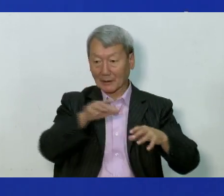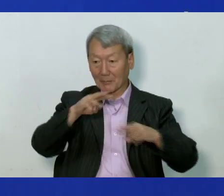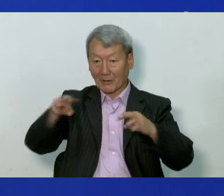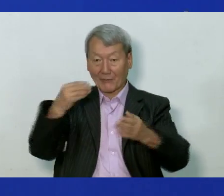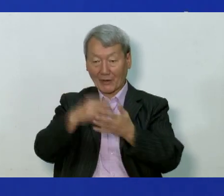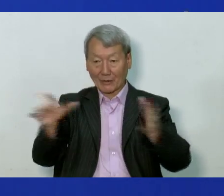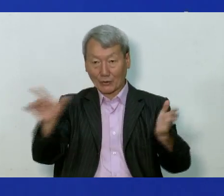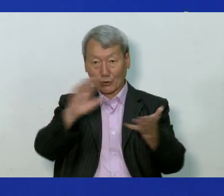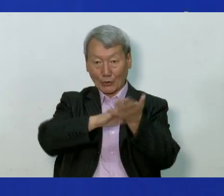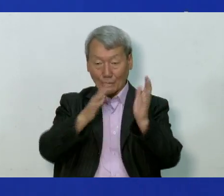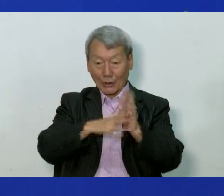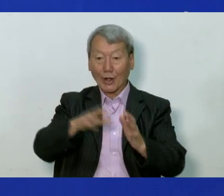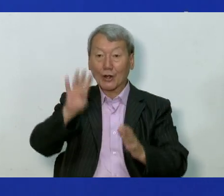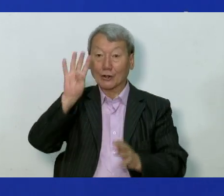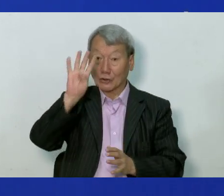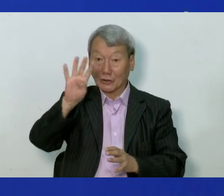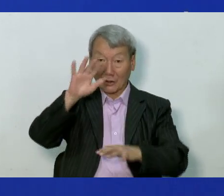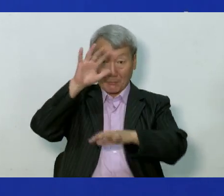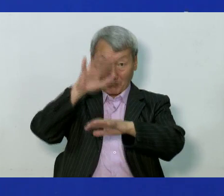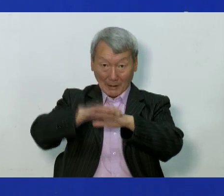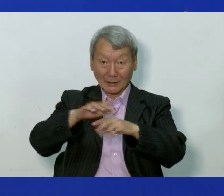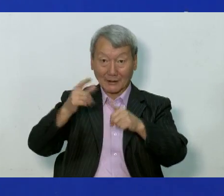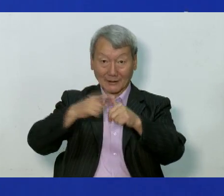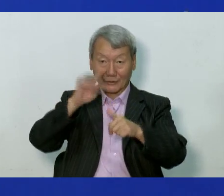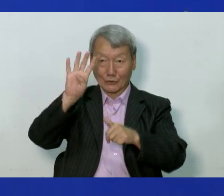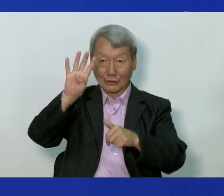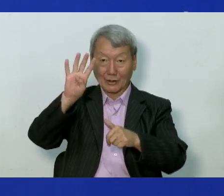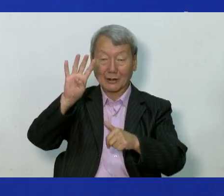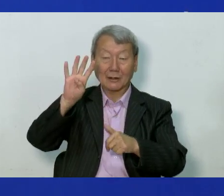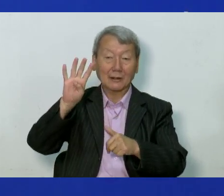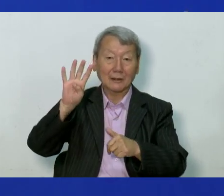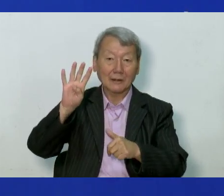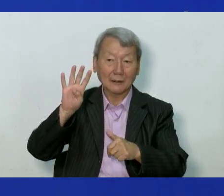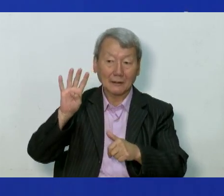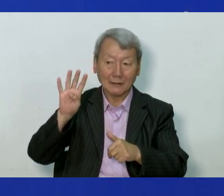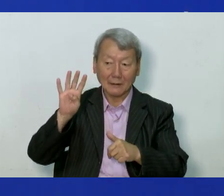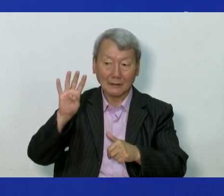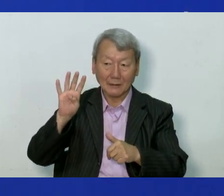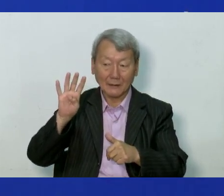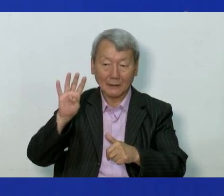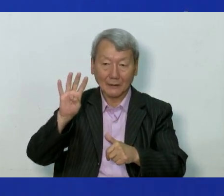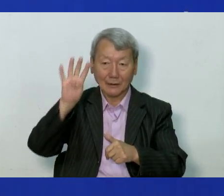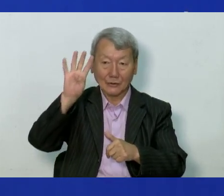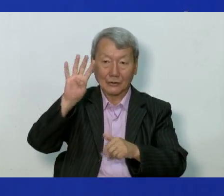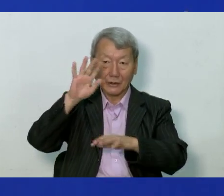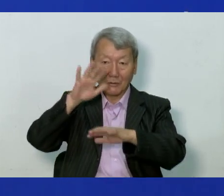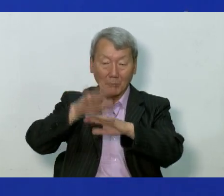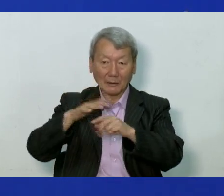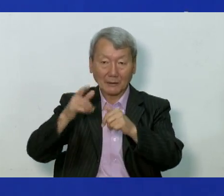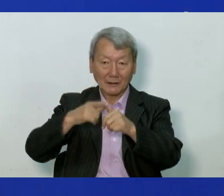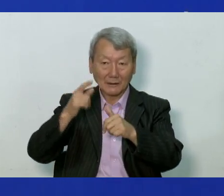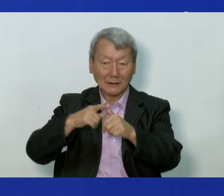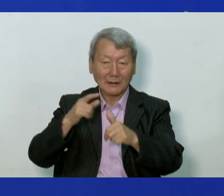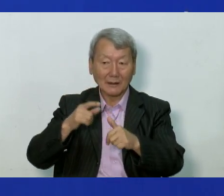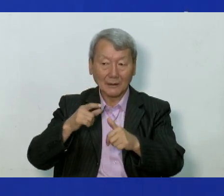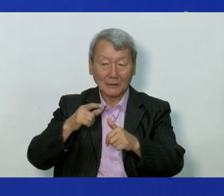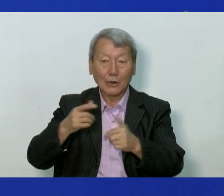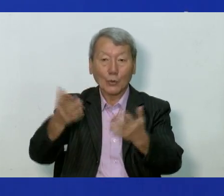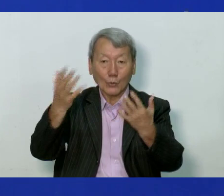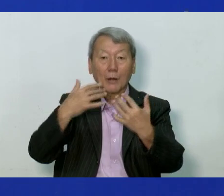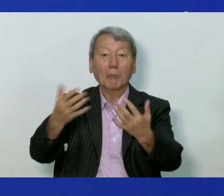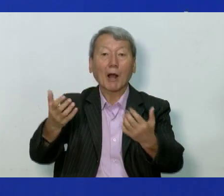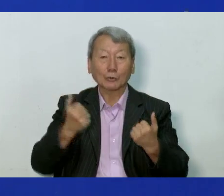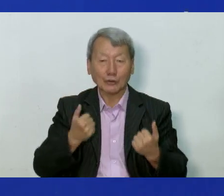по результатам аукциона 4 банка, значит, 4 банка